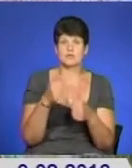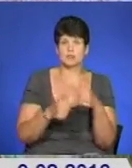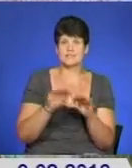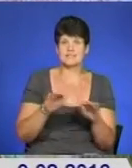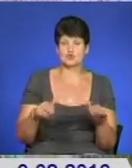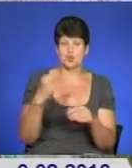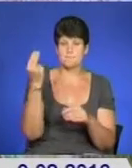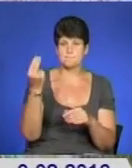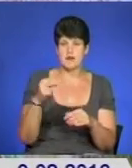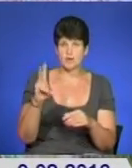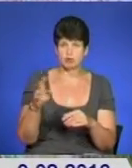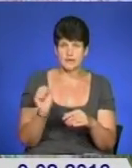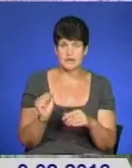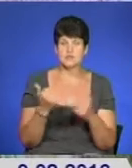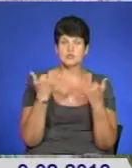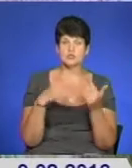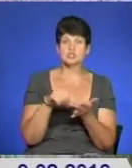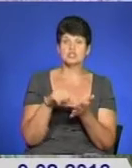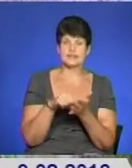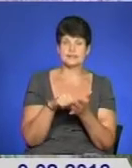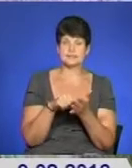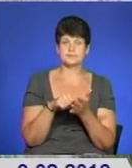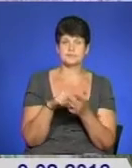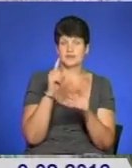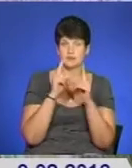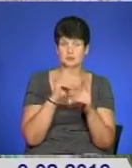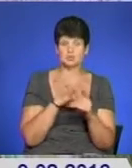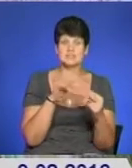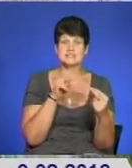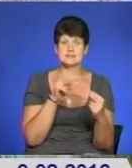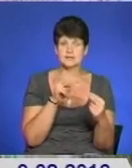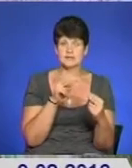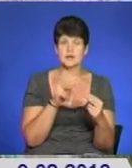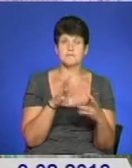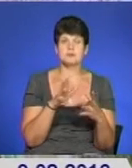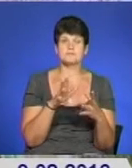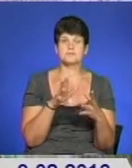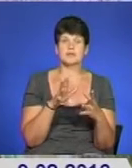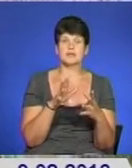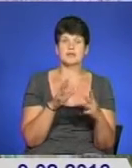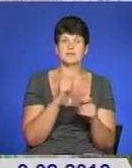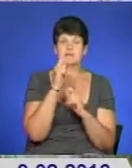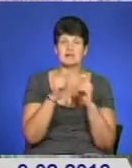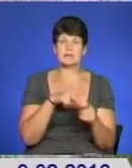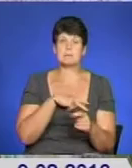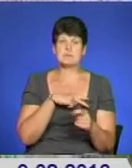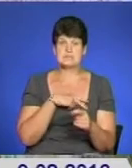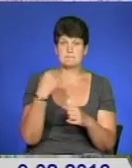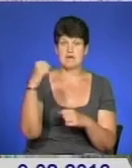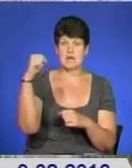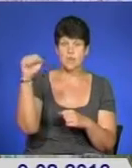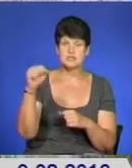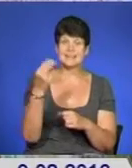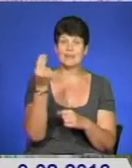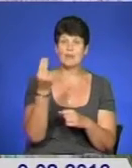малюнка і сьогодні члени корунційної ради стали свідками як ми вручили призи переможцям І що відрадно що от в